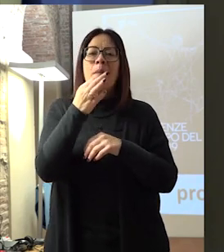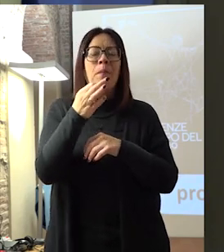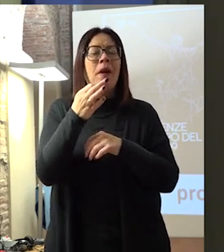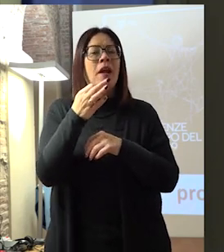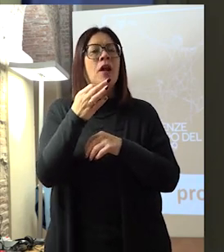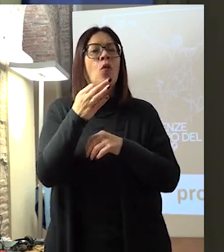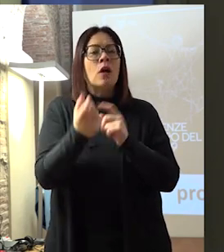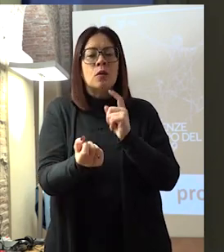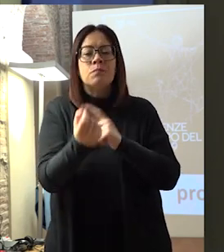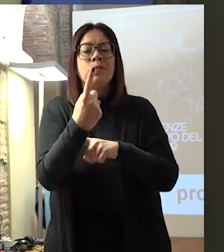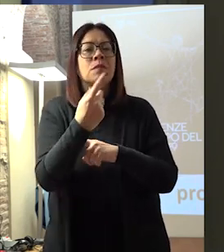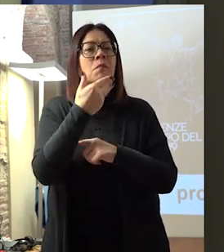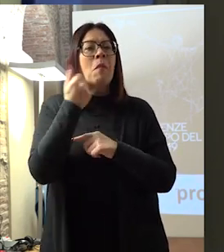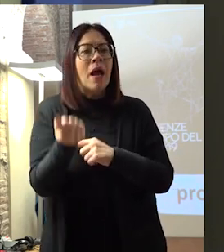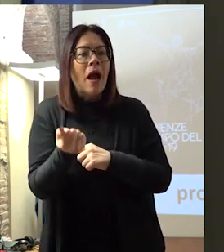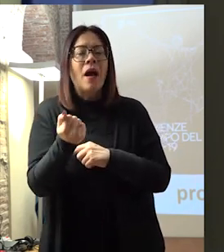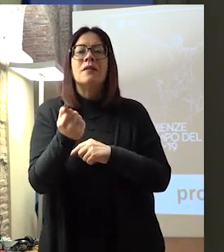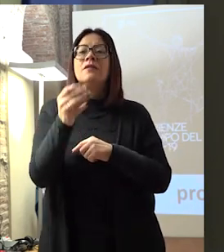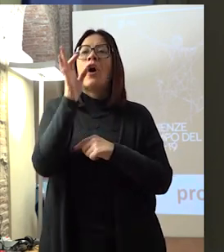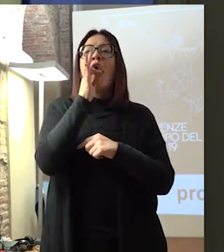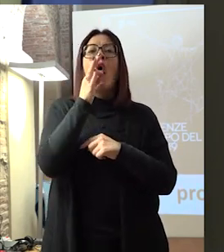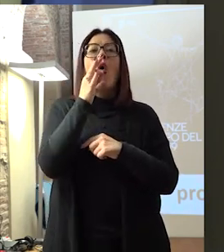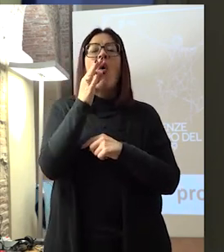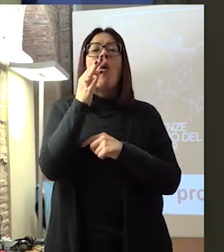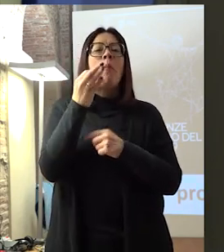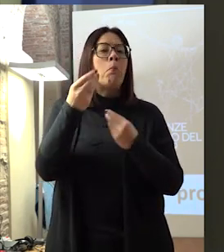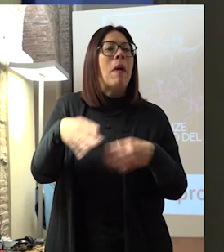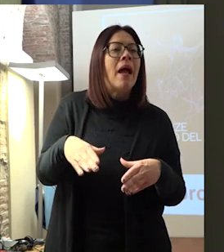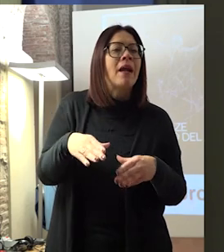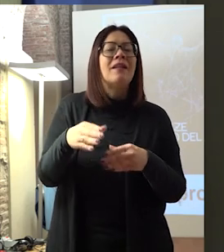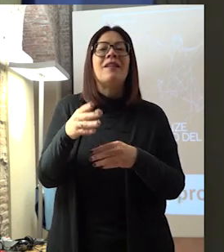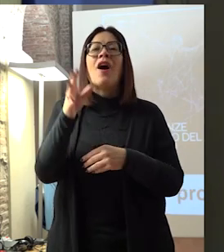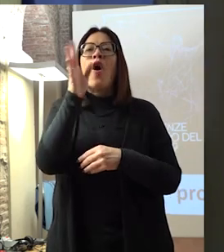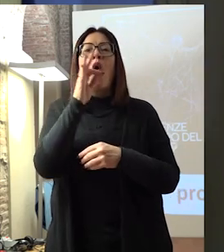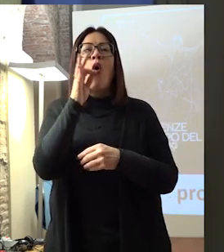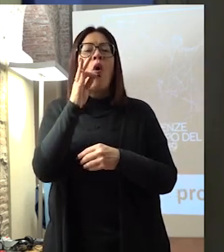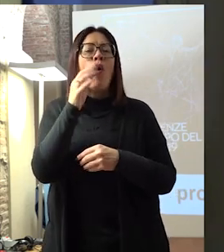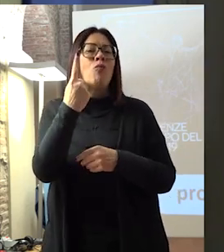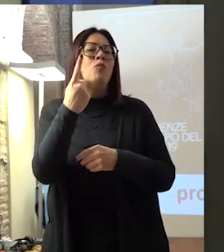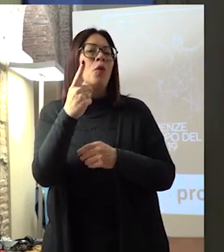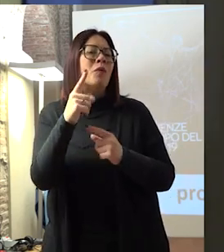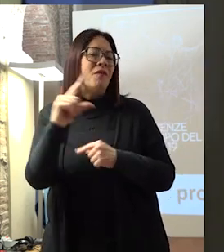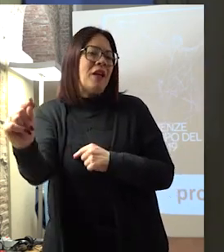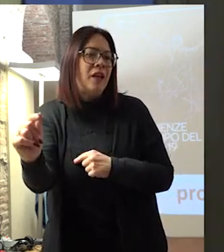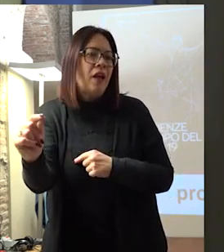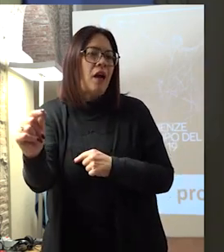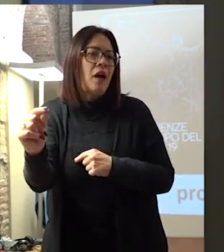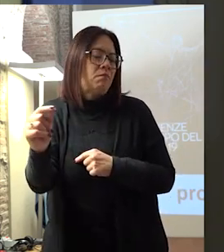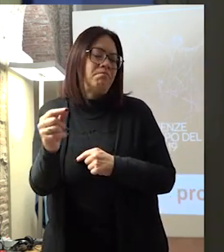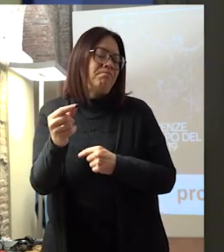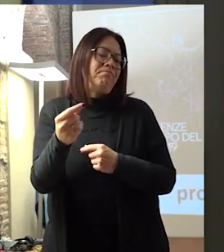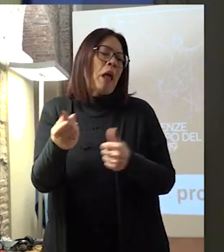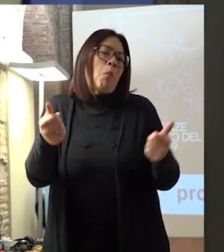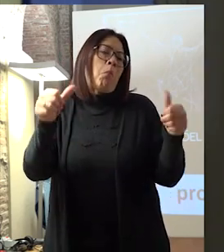o una perdita o una non fioritura di un elemento di questa rete, di questa trama, perdiamo tutti, la